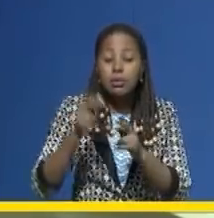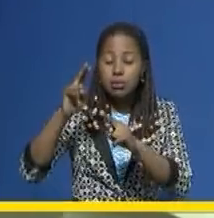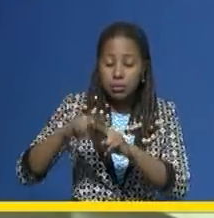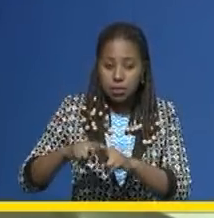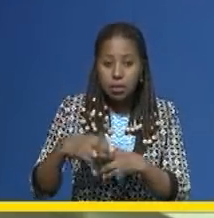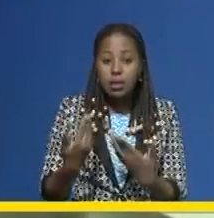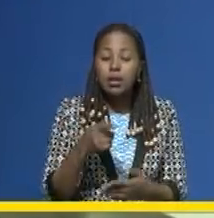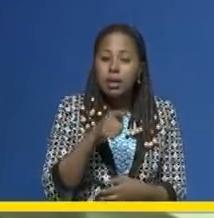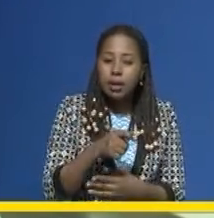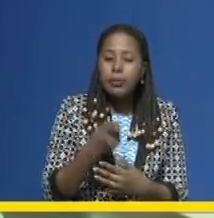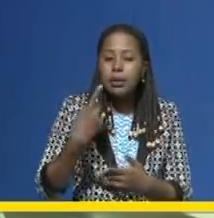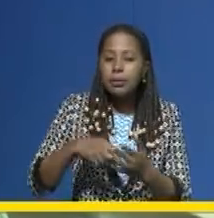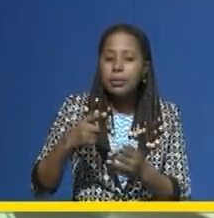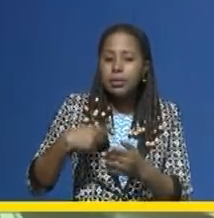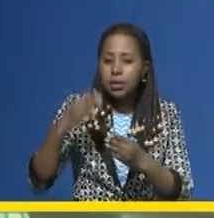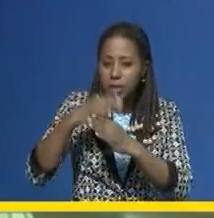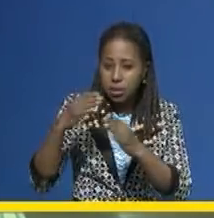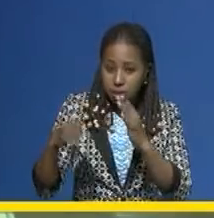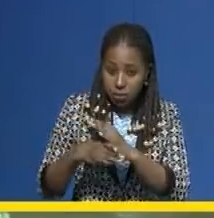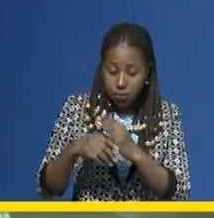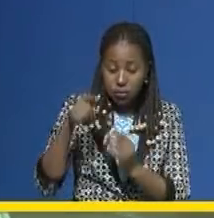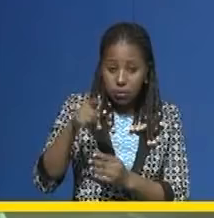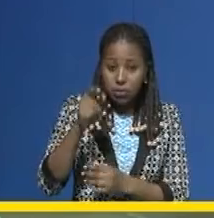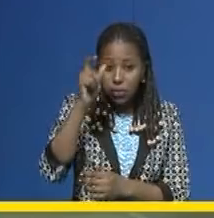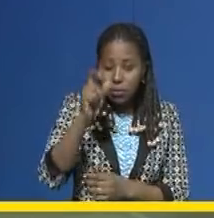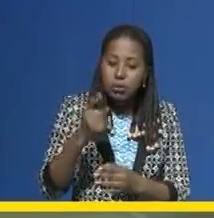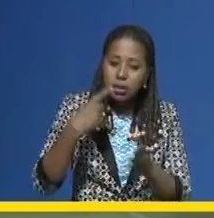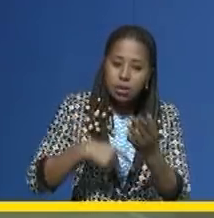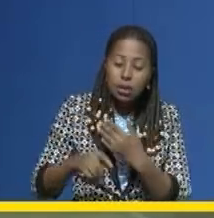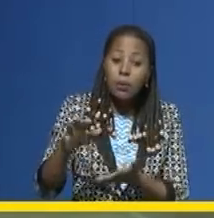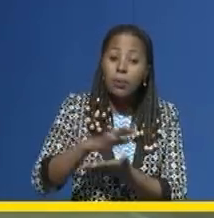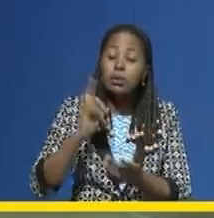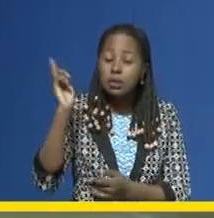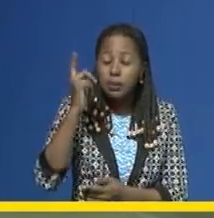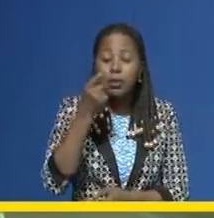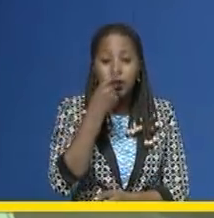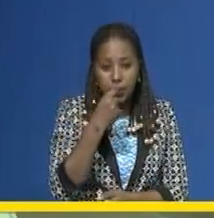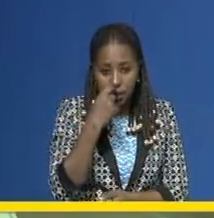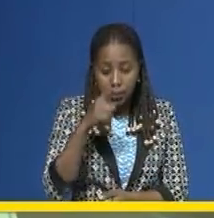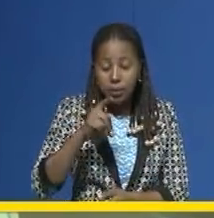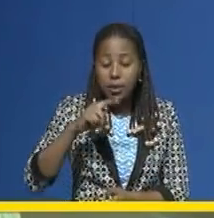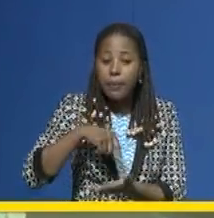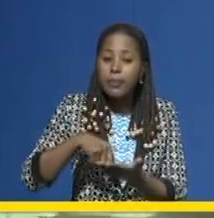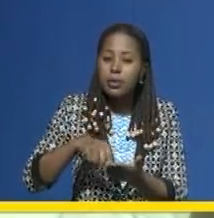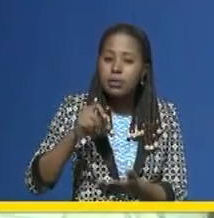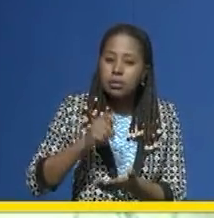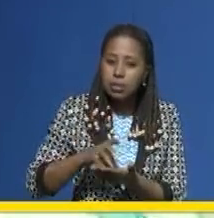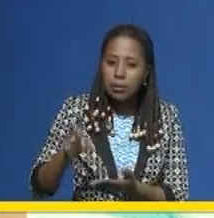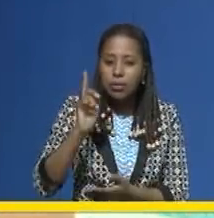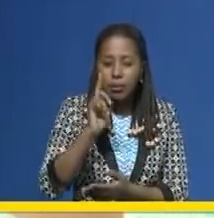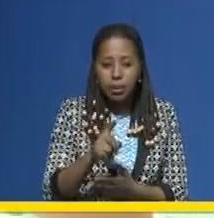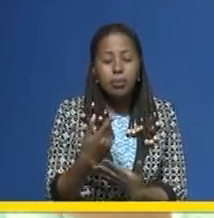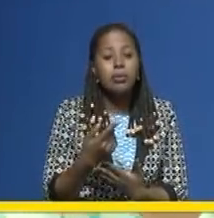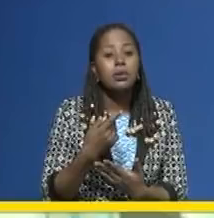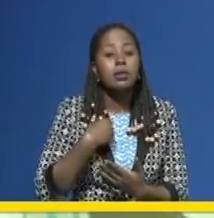ndege. Na hapa nipo katika jengo la tatu la bei katika uwanja wa ndege wa kimataifa wa Julius Nyerere jijini Dar es Salaam, ambapo hapa ni